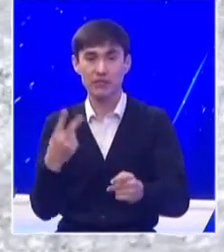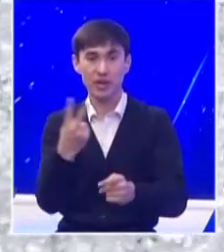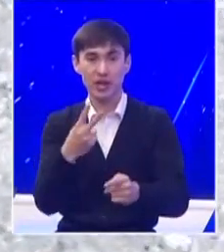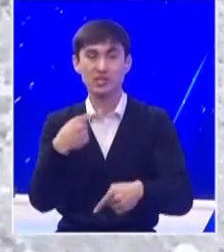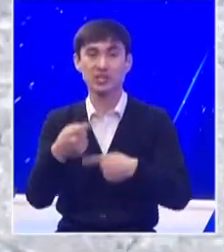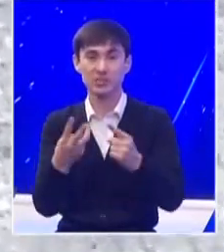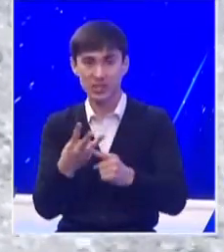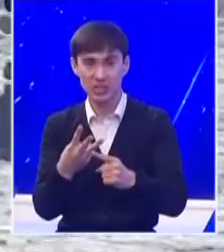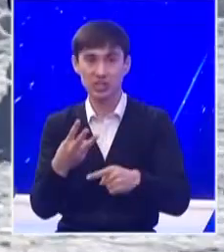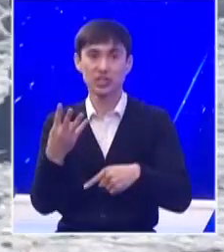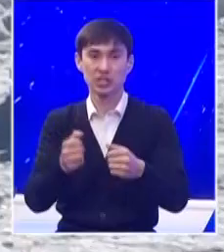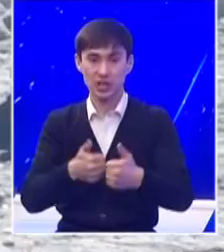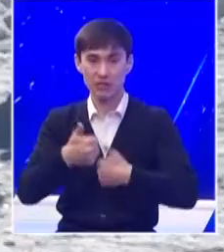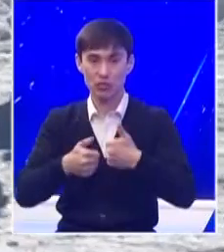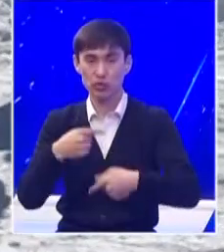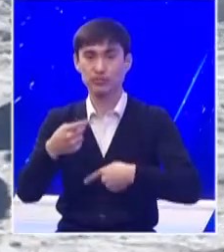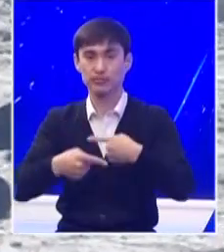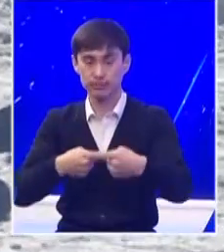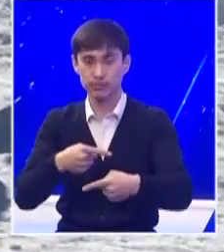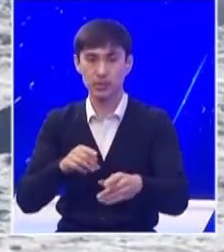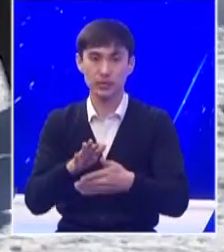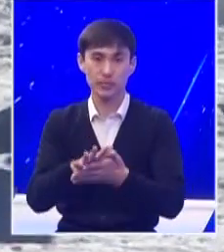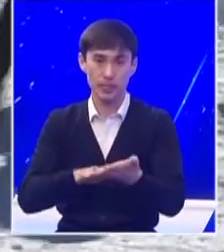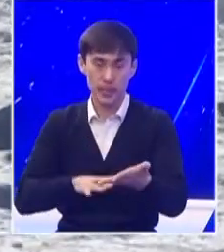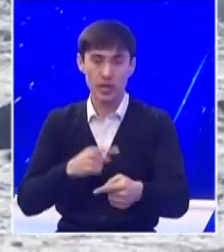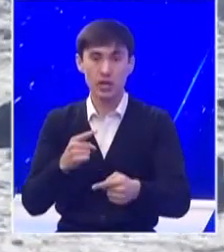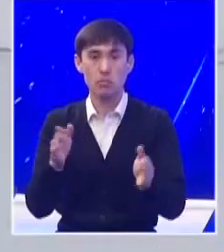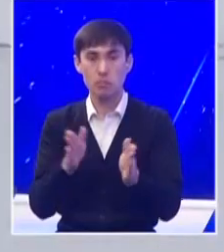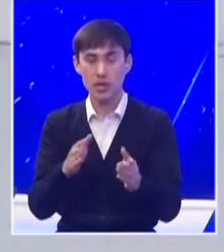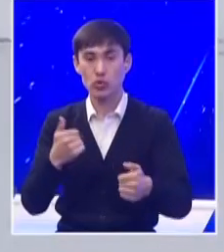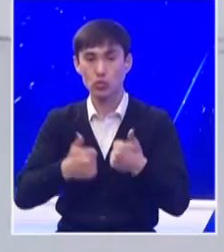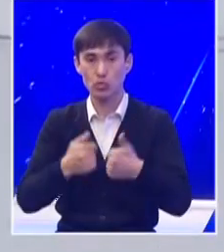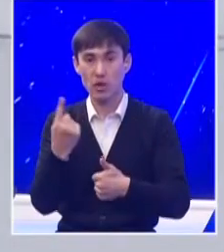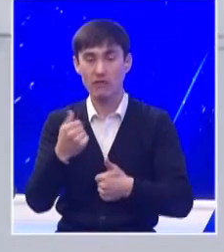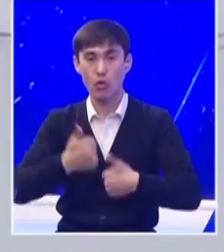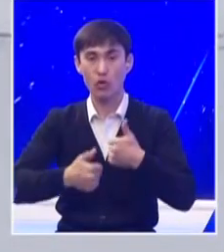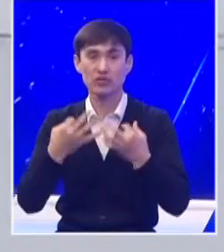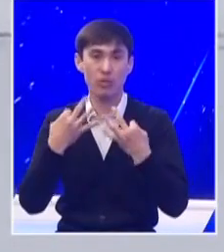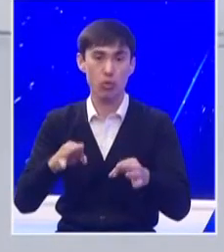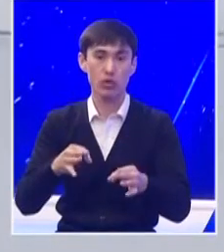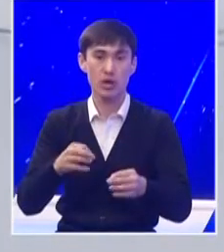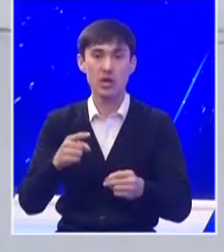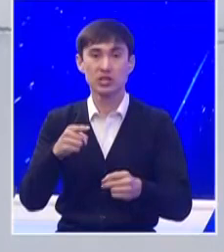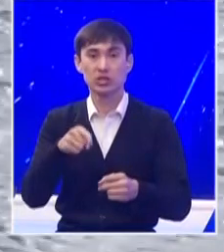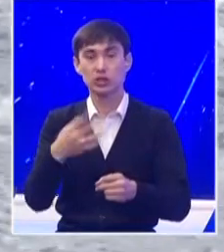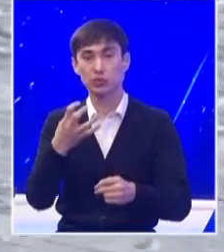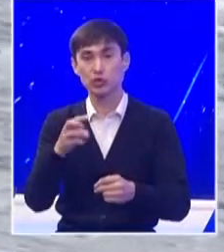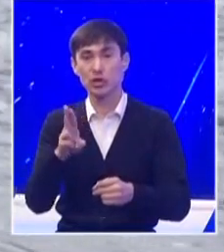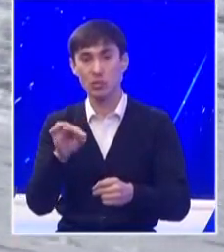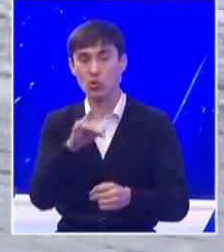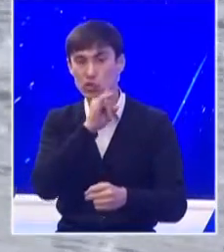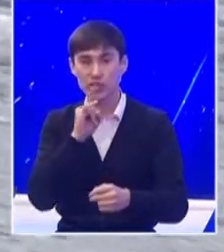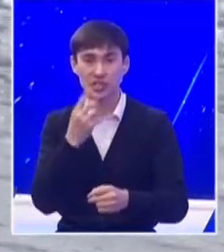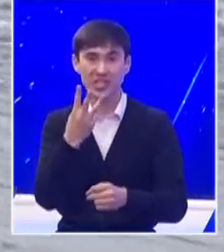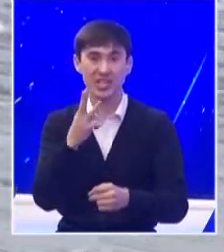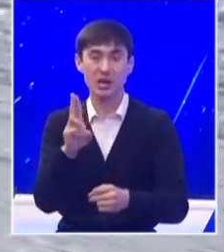затем третья группа соревнующихся. Состязания прошли в формате мини-тура. Первая гонка – свободный ход. 1,5 километра у женщин, 3 километра